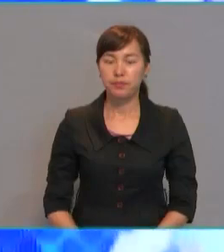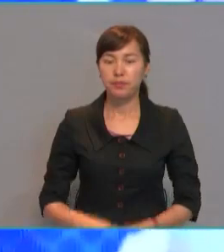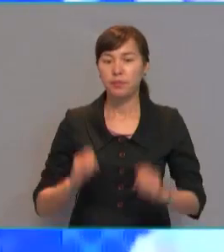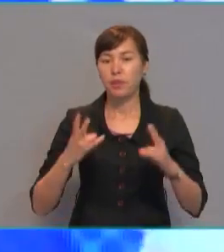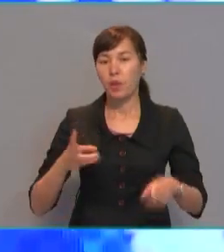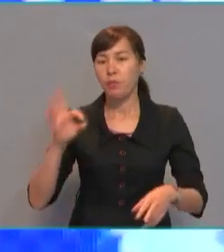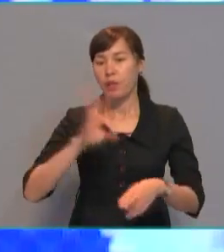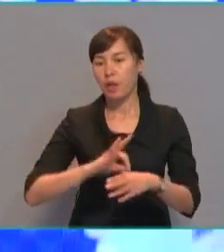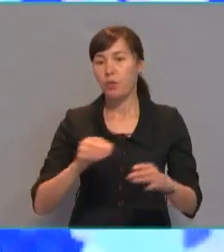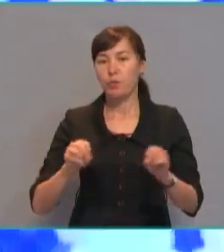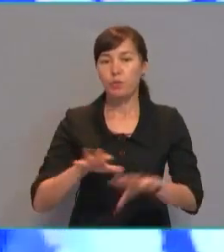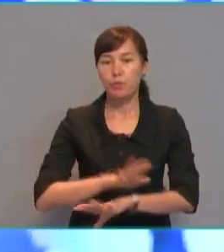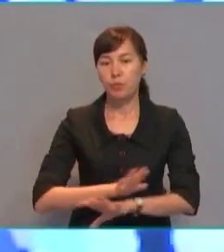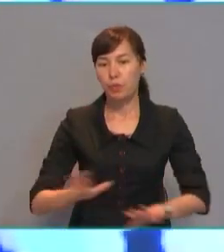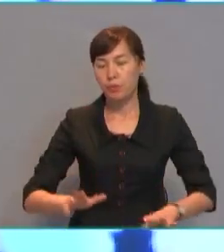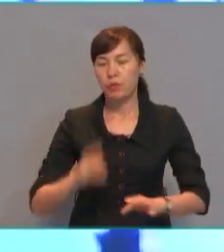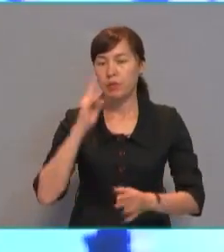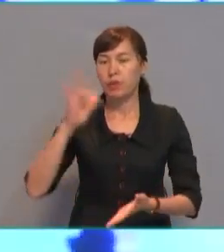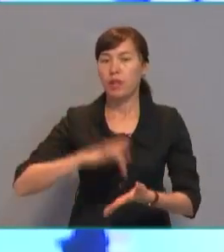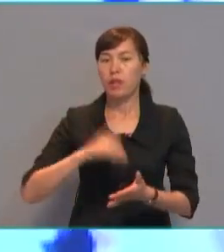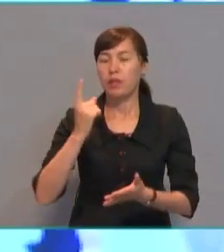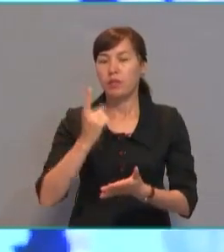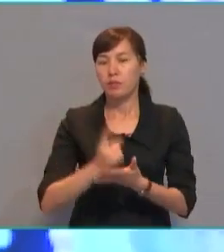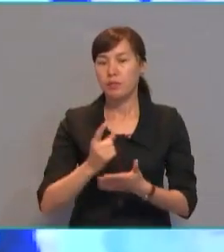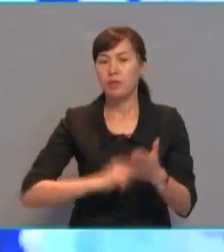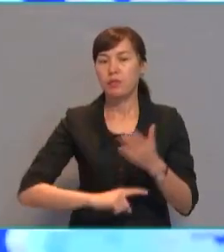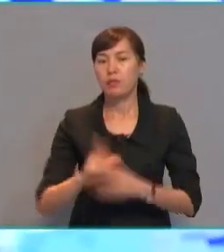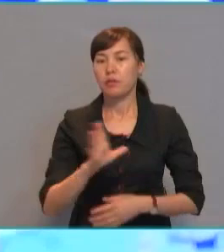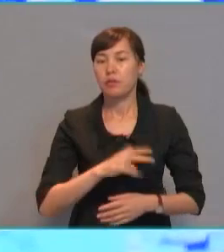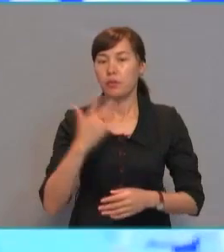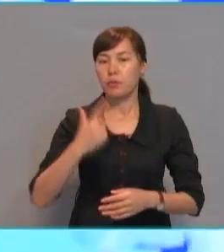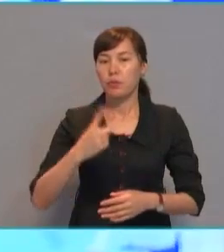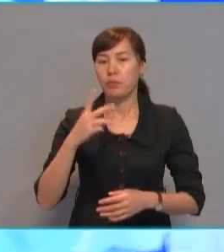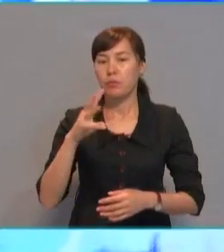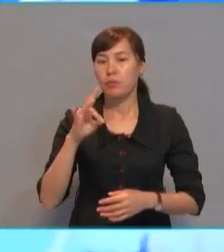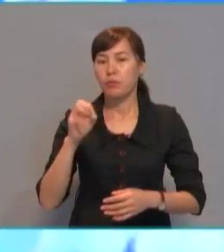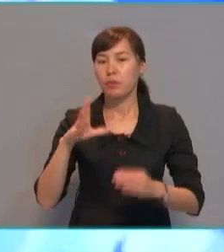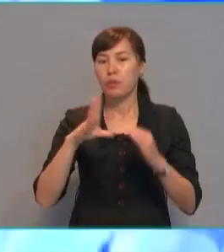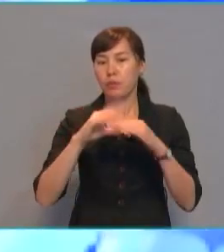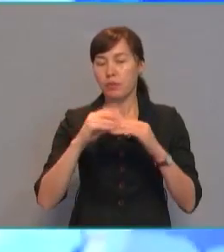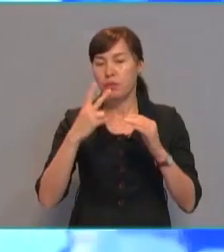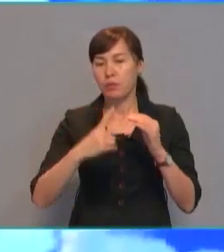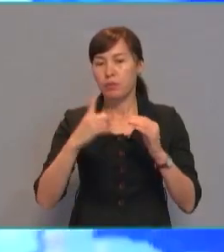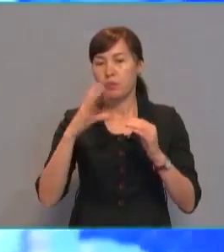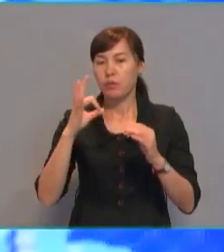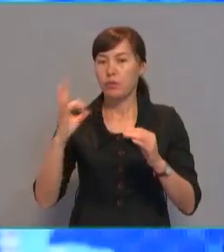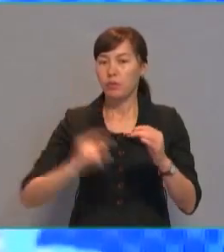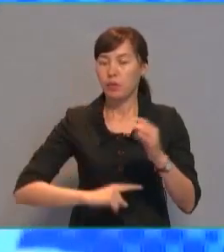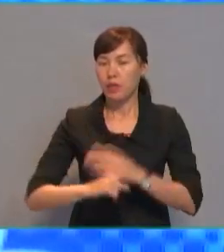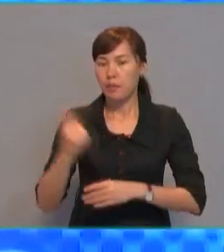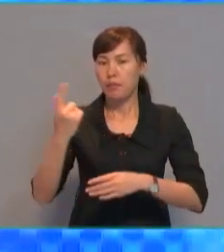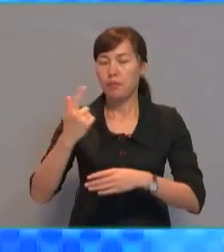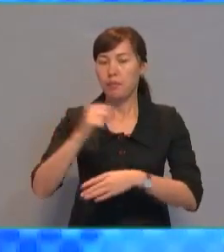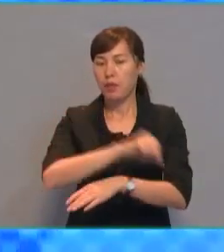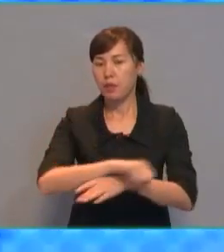Қауіпті дерттің таралуын болдырмас үшін Шымкентте шектеу шаралары күшейтіледі. 31 наурыз кешкі сағат 21:00-ден бастап өткізу